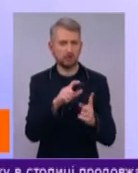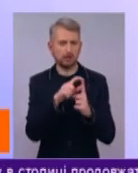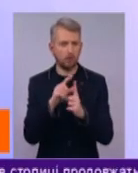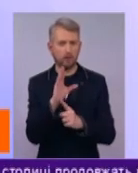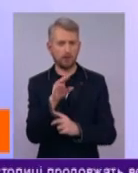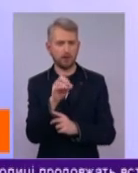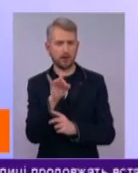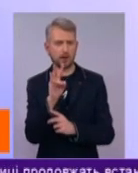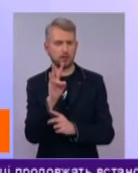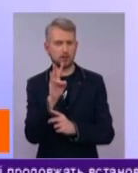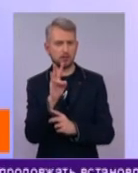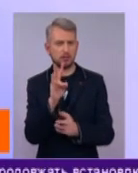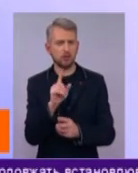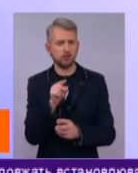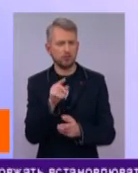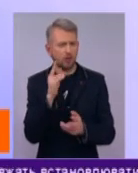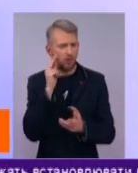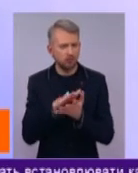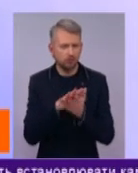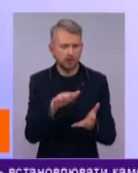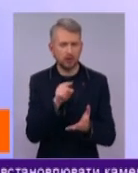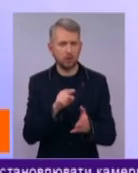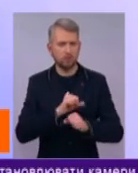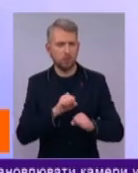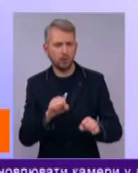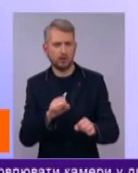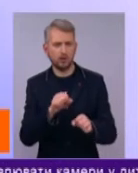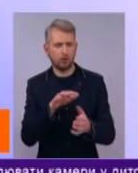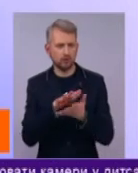так? Очернити його подвиги, очернити його роботу вже